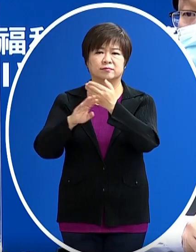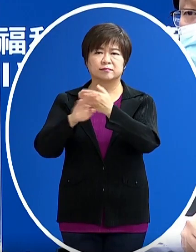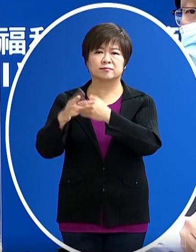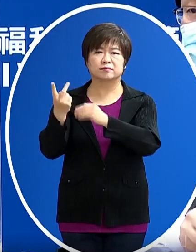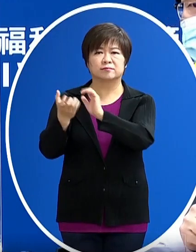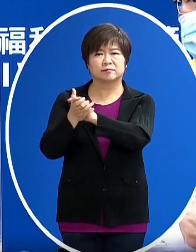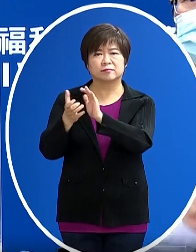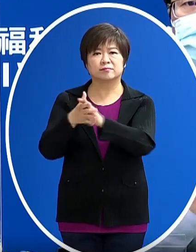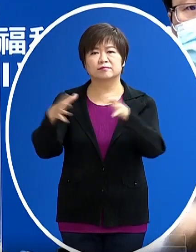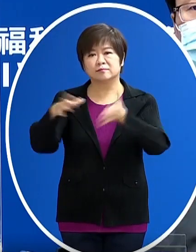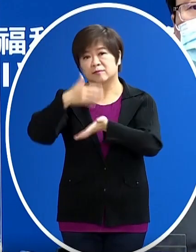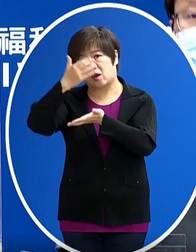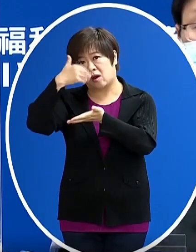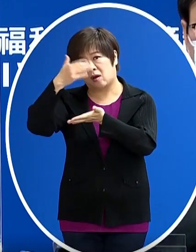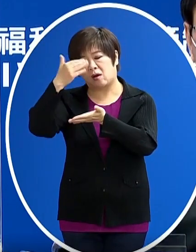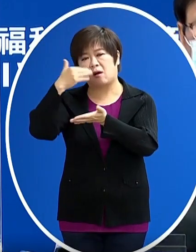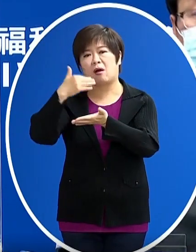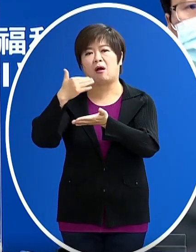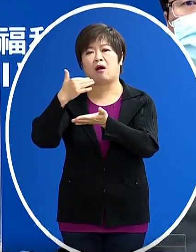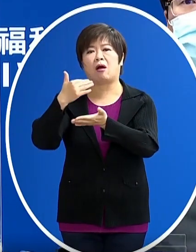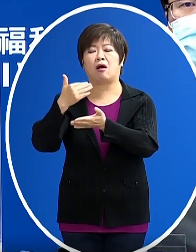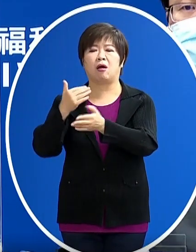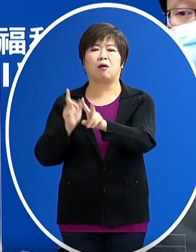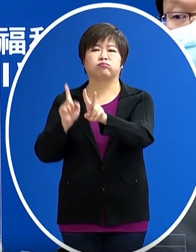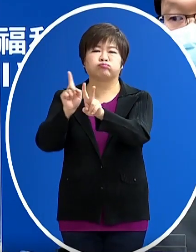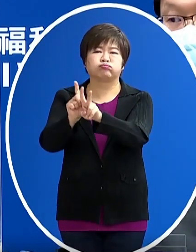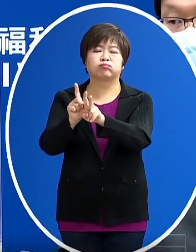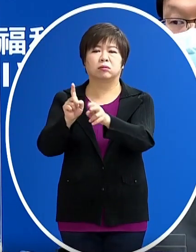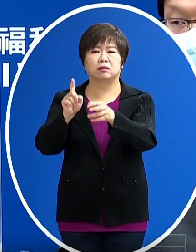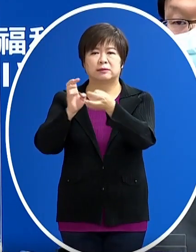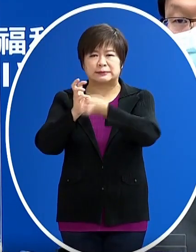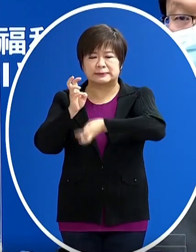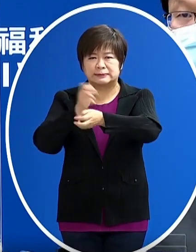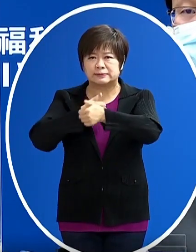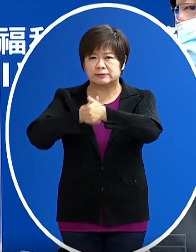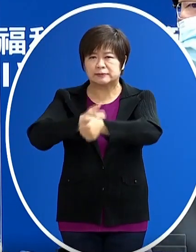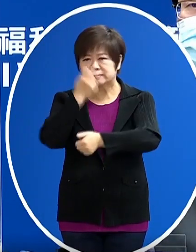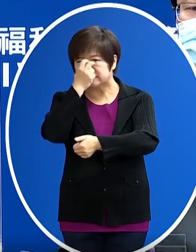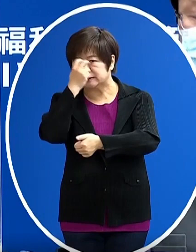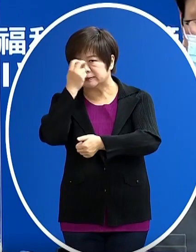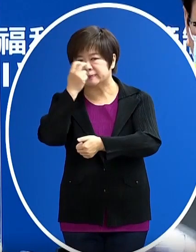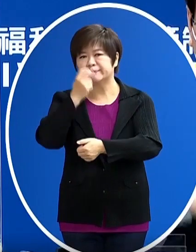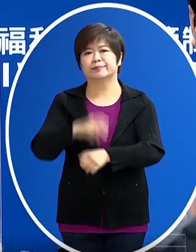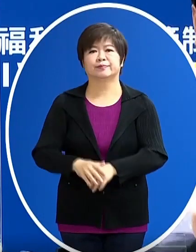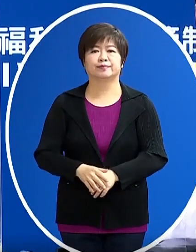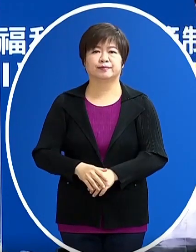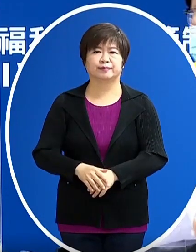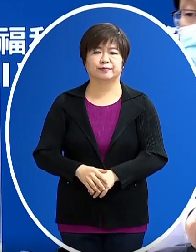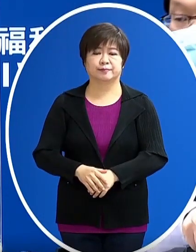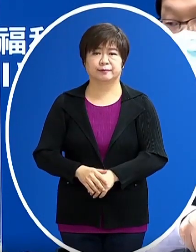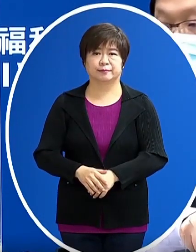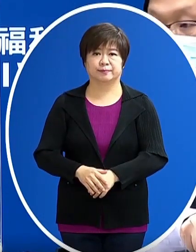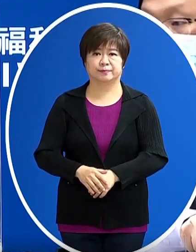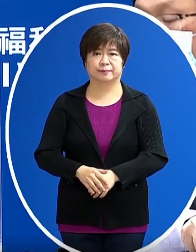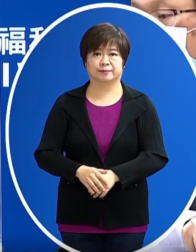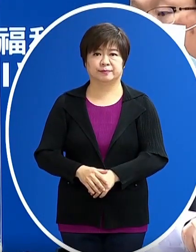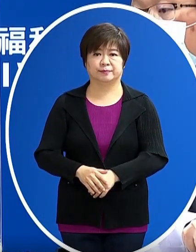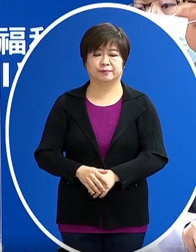搭一起有吃过饭。好，那现在详细的疫调还在进行，不过